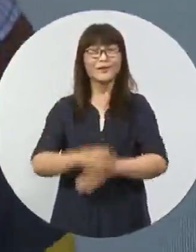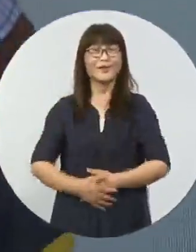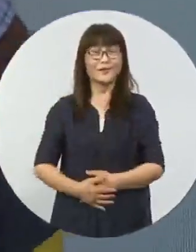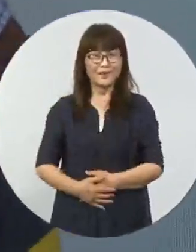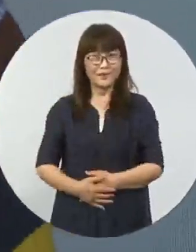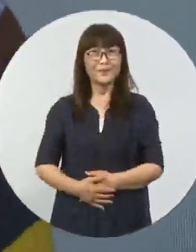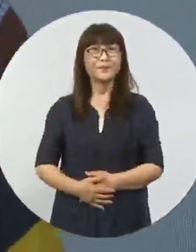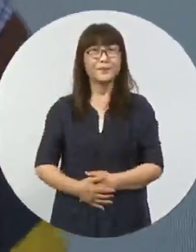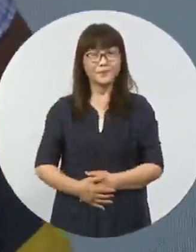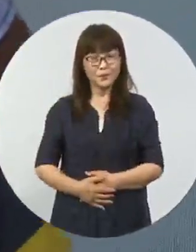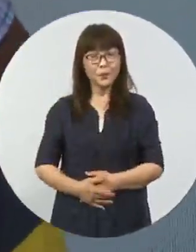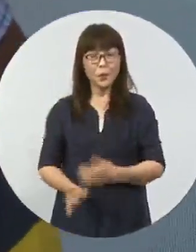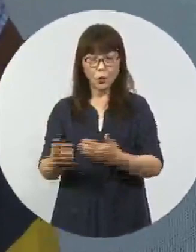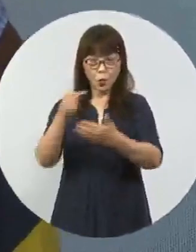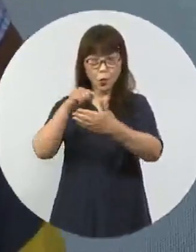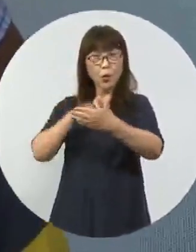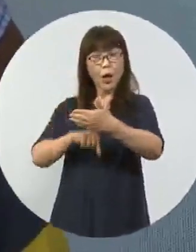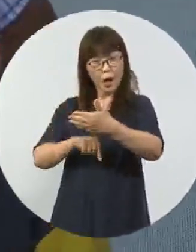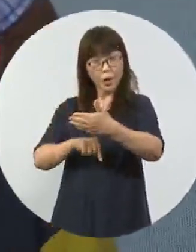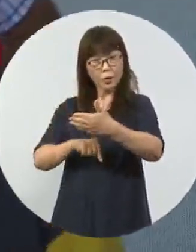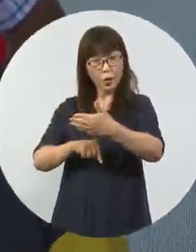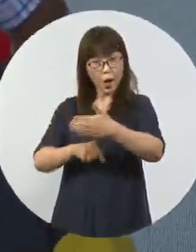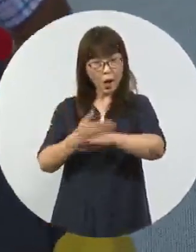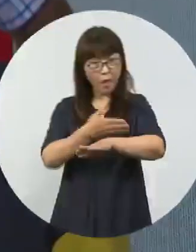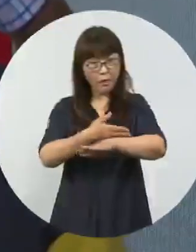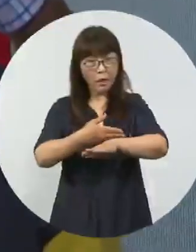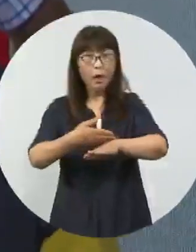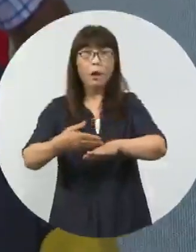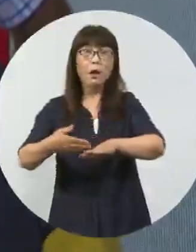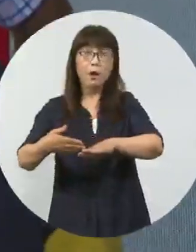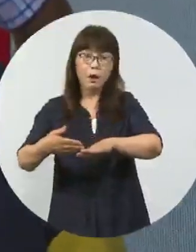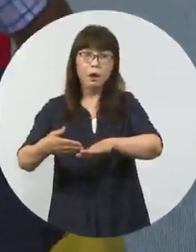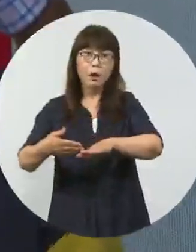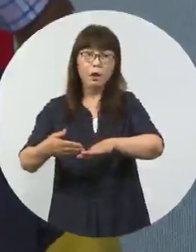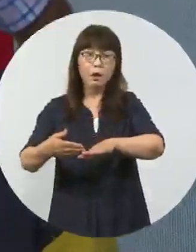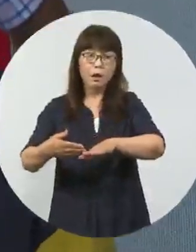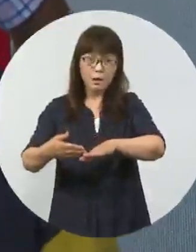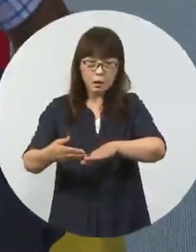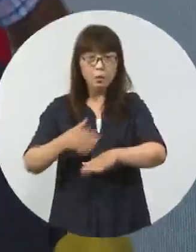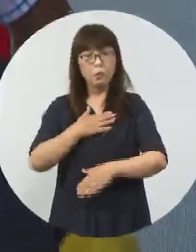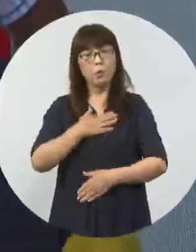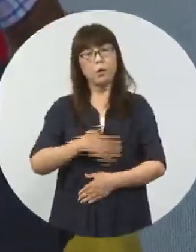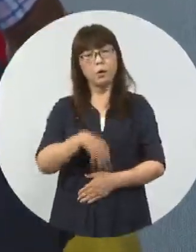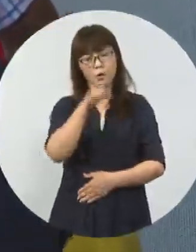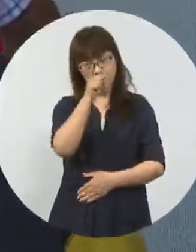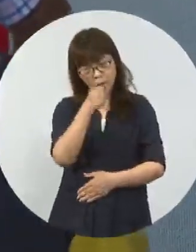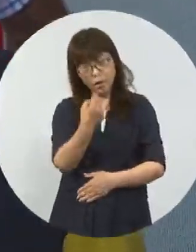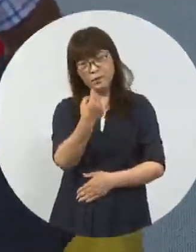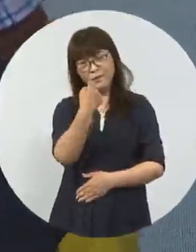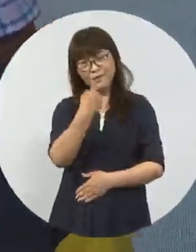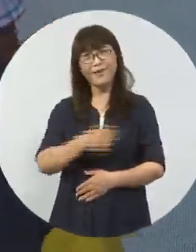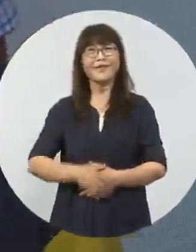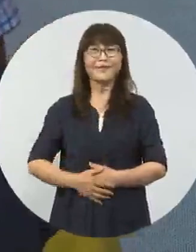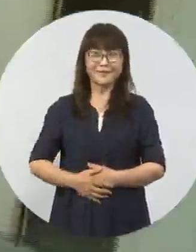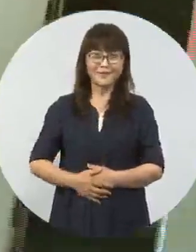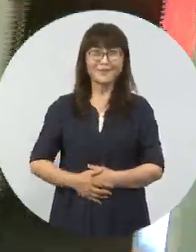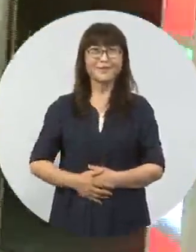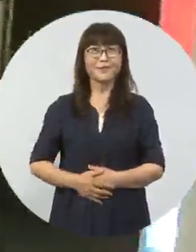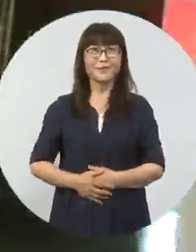なので、その裏側とかここができる過程が知れてすごい良かったなって思いました